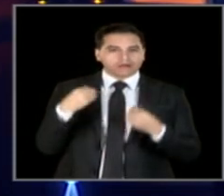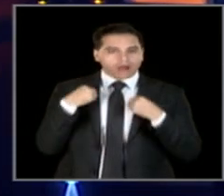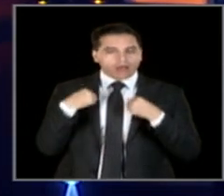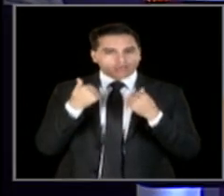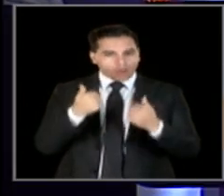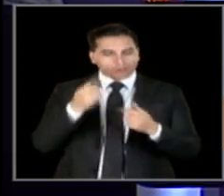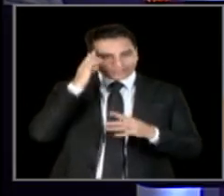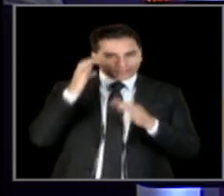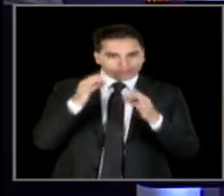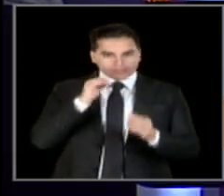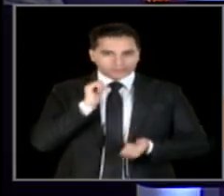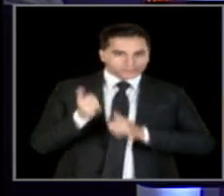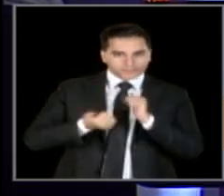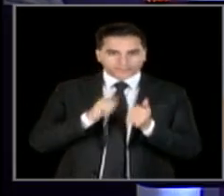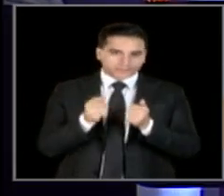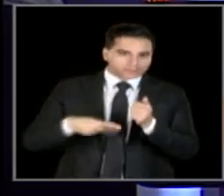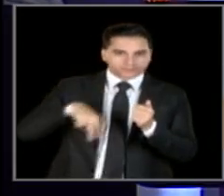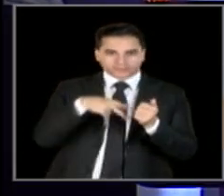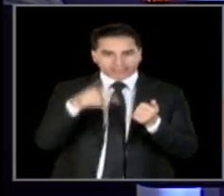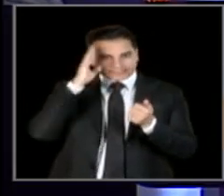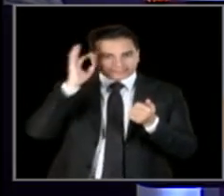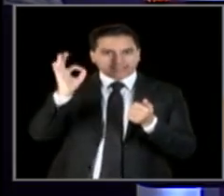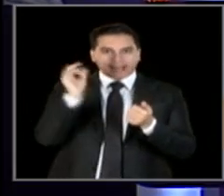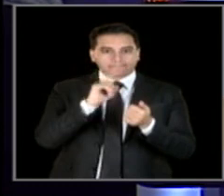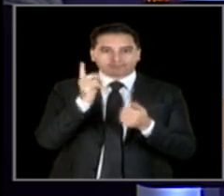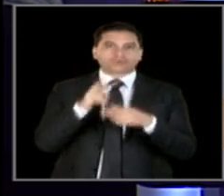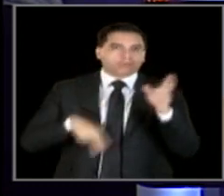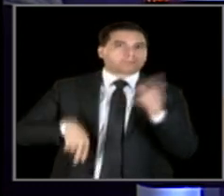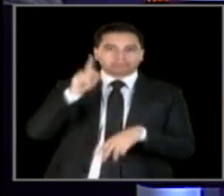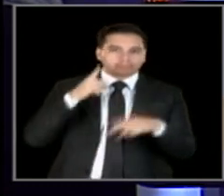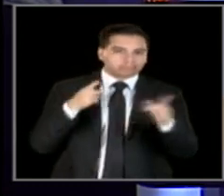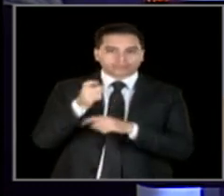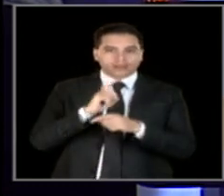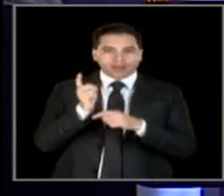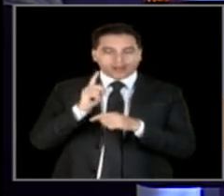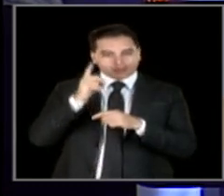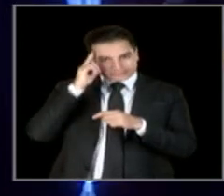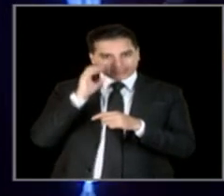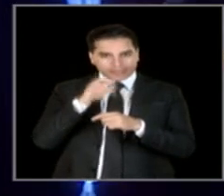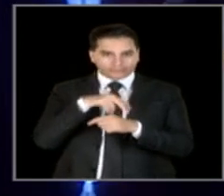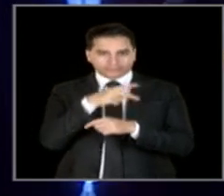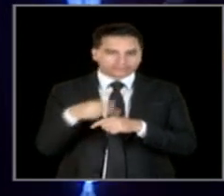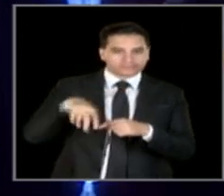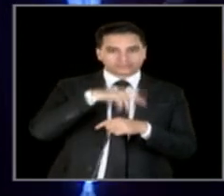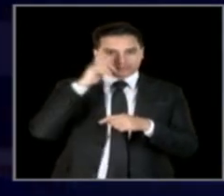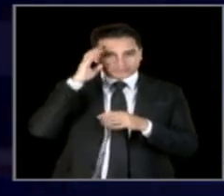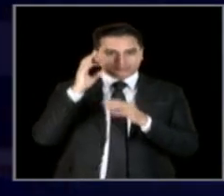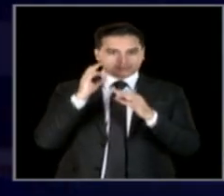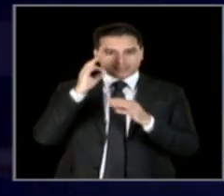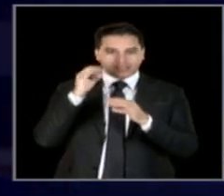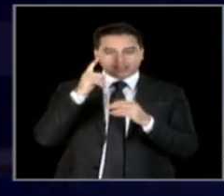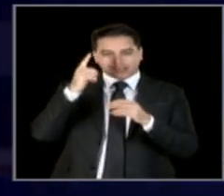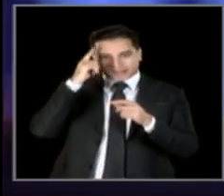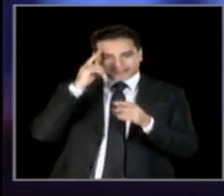فيها تفكير، فيها جري، فيها ذكاء، مش كلها خد وشوط خد وشوط على طول. فانا صراحه حبيت اللعبه دي. بتشجعي